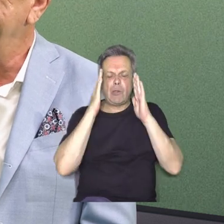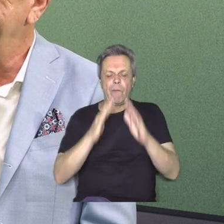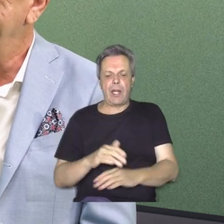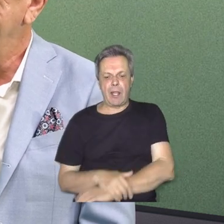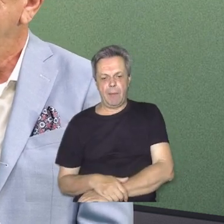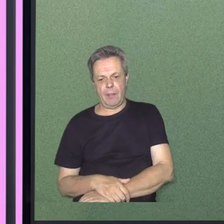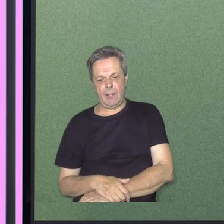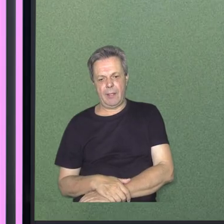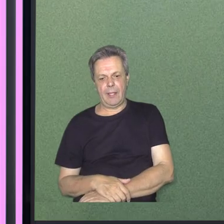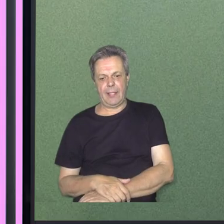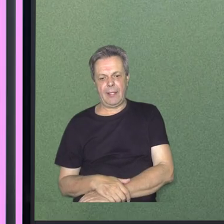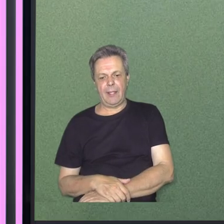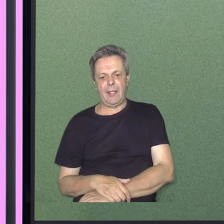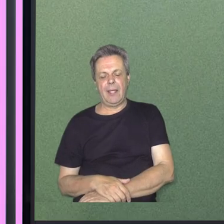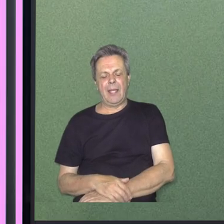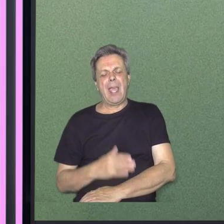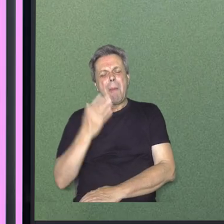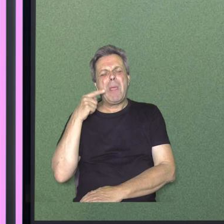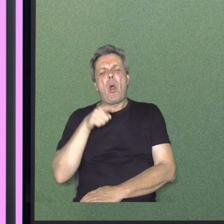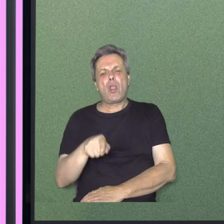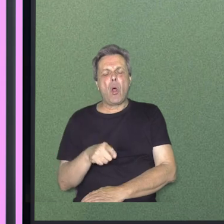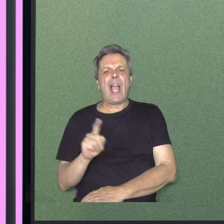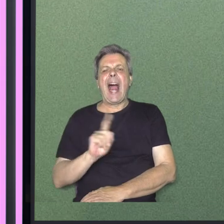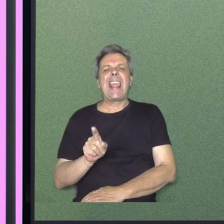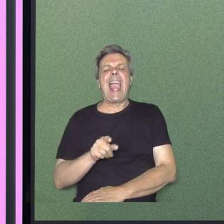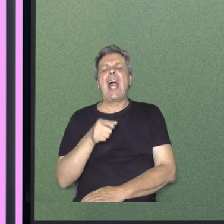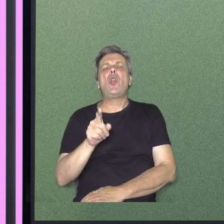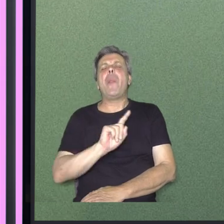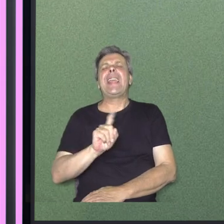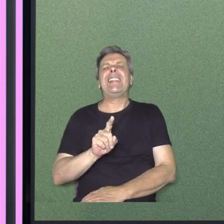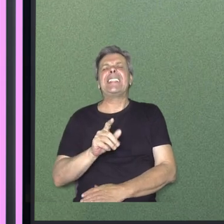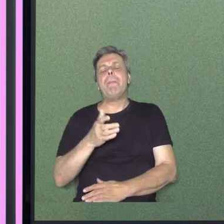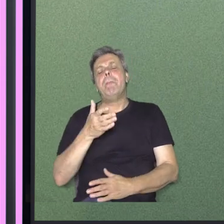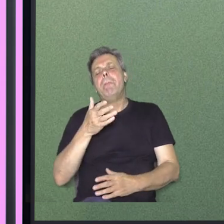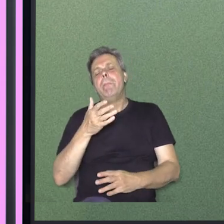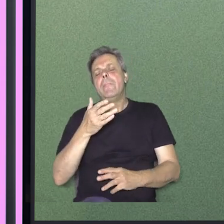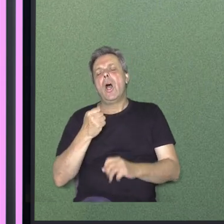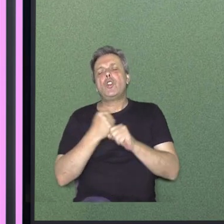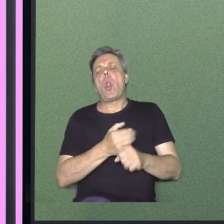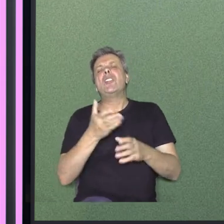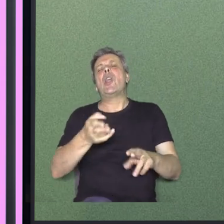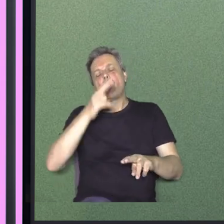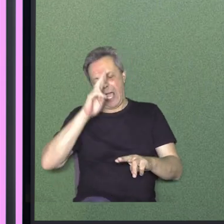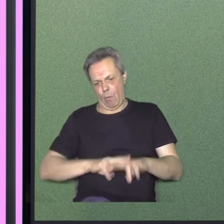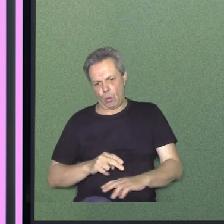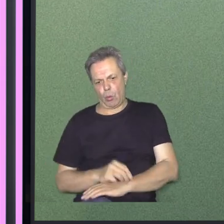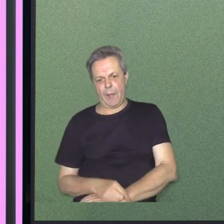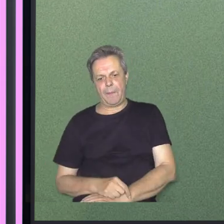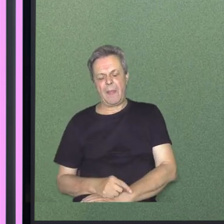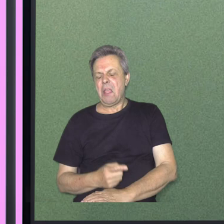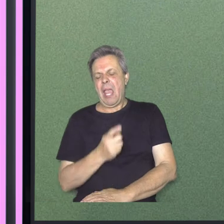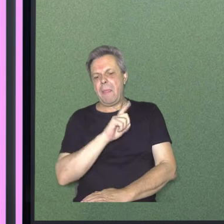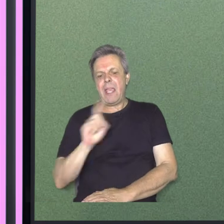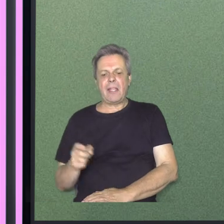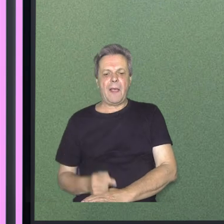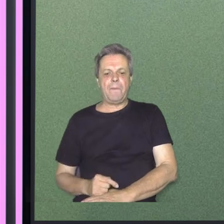uvjerenjem? Pa, bilo je toga, ali ja to nikad nisam takvu odluku donosio. A niste donosili? Ne,